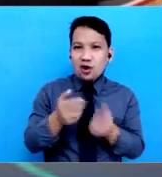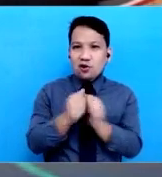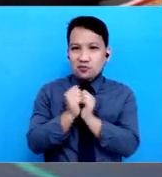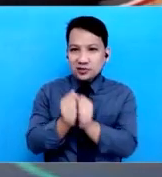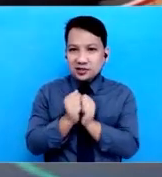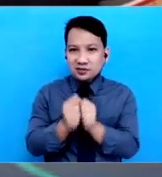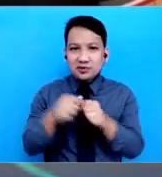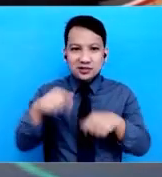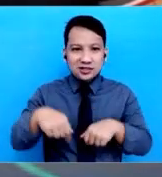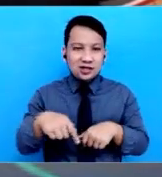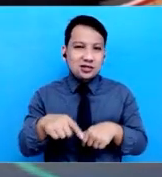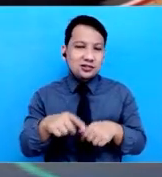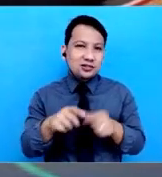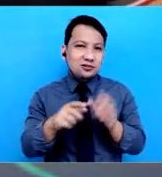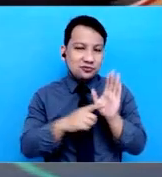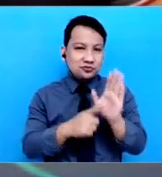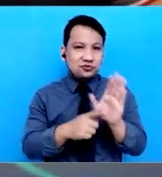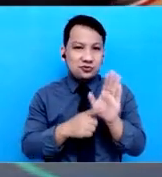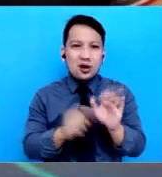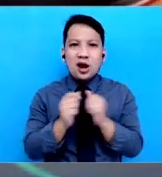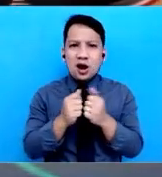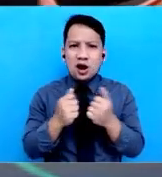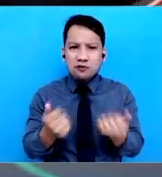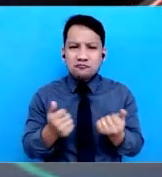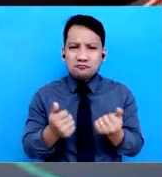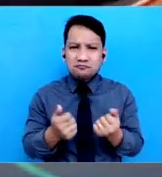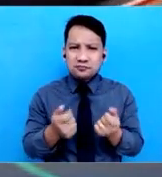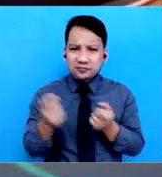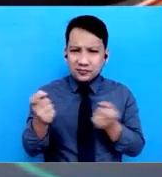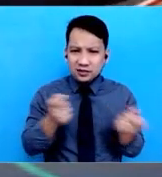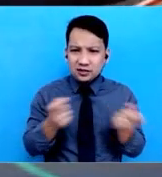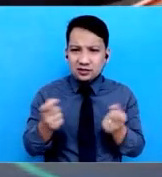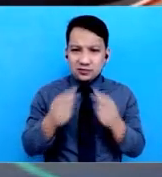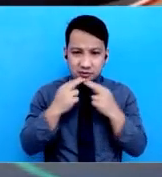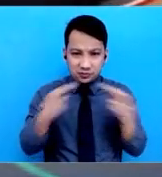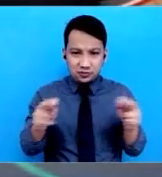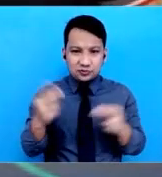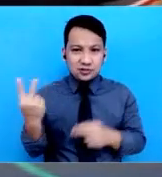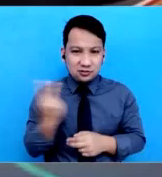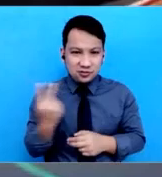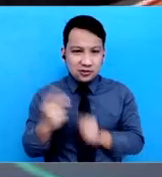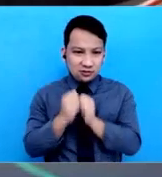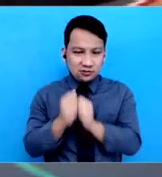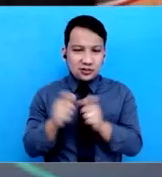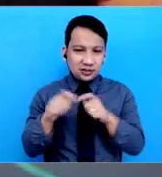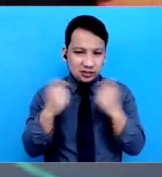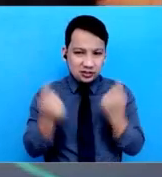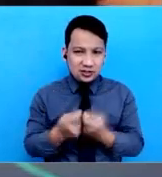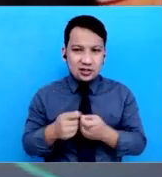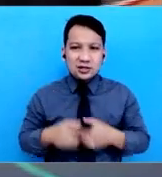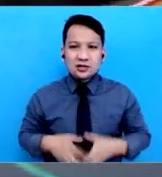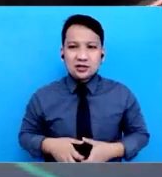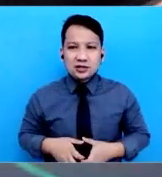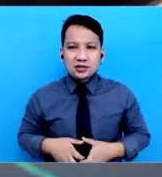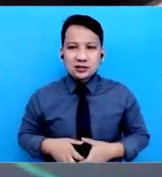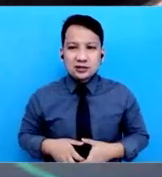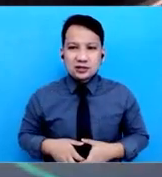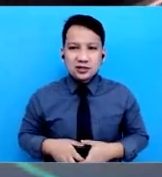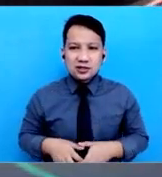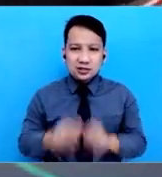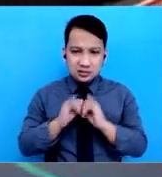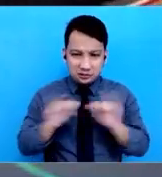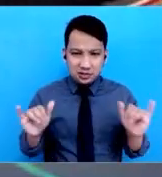sa isang programa at kung paano namin ma-handle yung newscast together as a team. So yun, yung basically ganun lang talaga